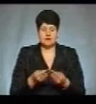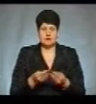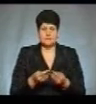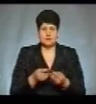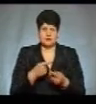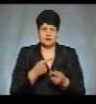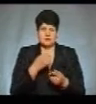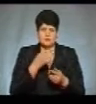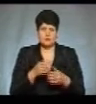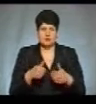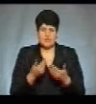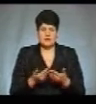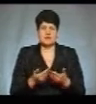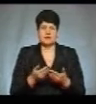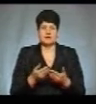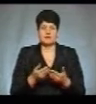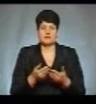критеріями, що я назвав, подає, звертається